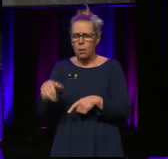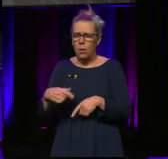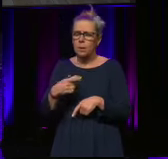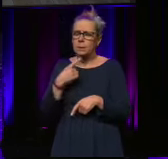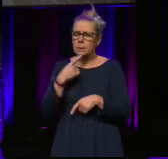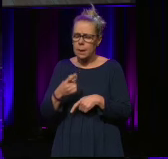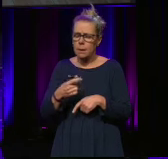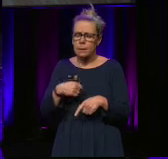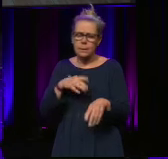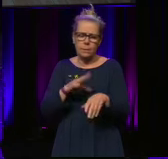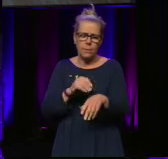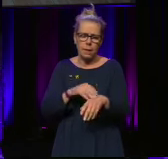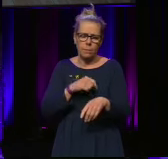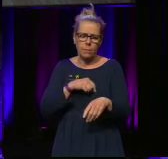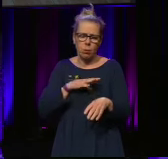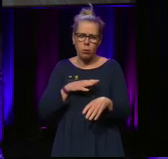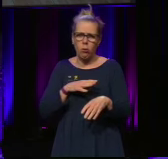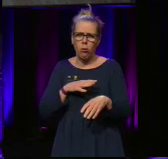vi enkel